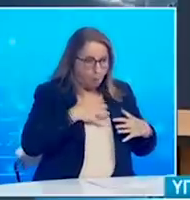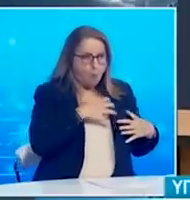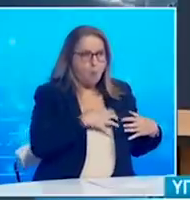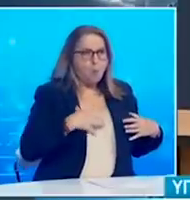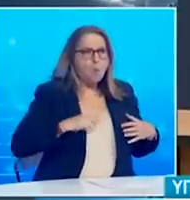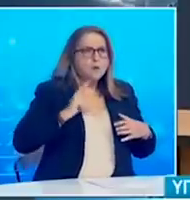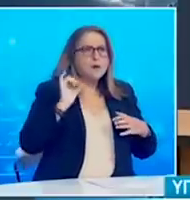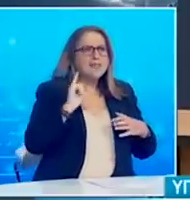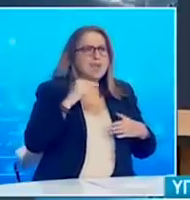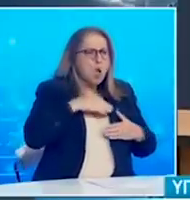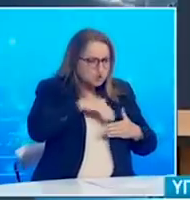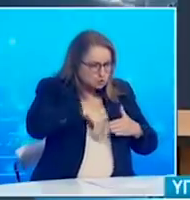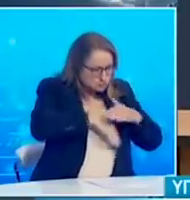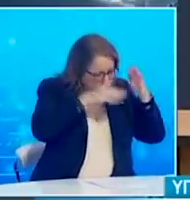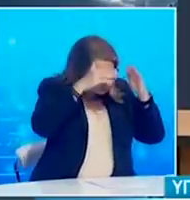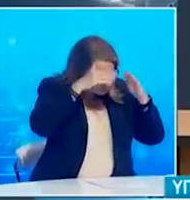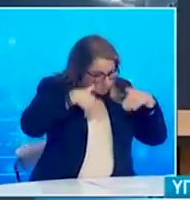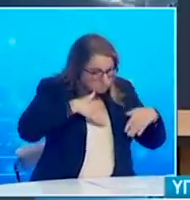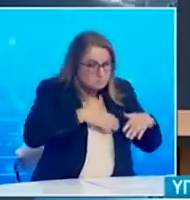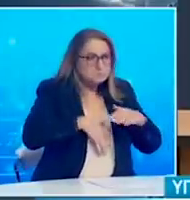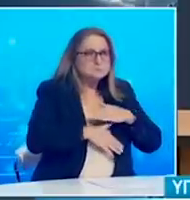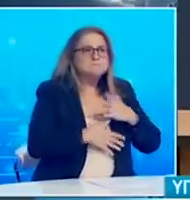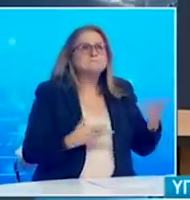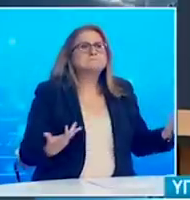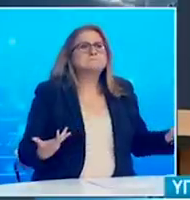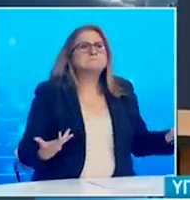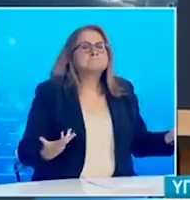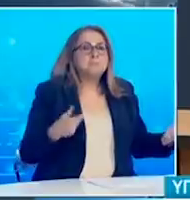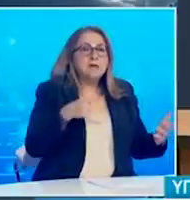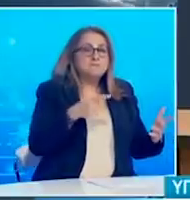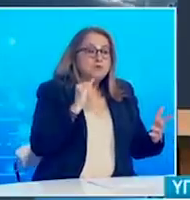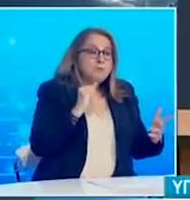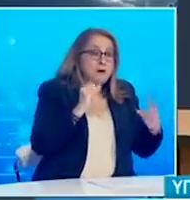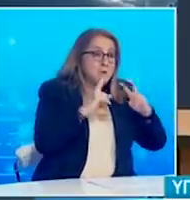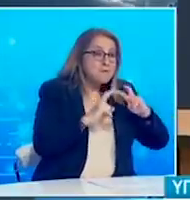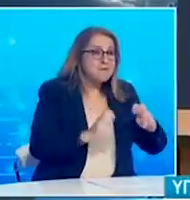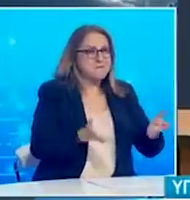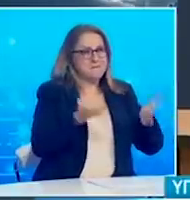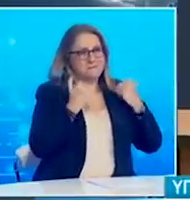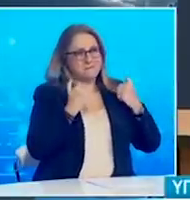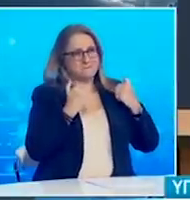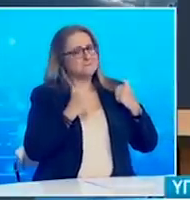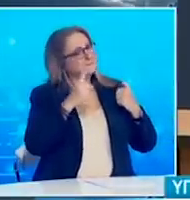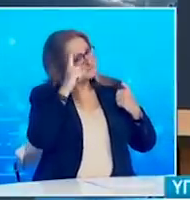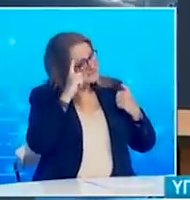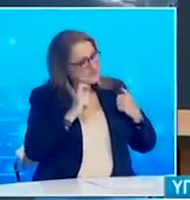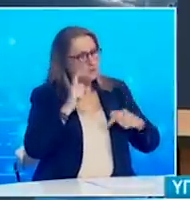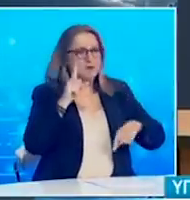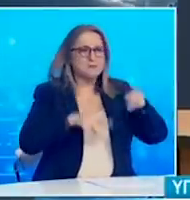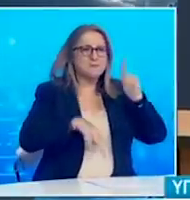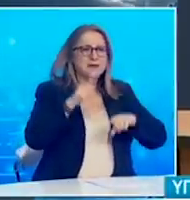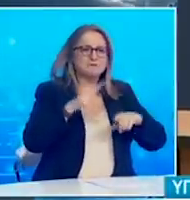πλήρως. Δεν μας κάνει ιδιαίτερη εντύπωση, να σας πω από τη μία, γιατί γνωρίζουμε ότι σε αρκετές λοιμώξεις υπάρχουν αυτές οι